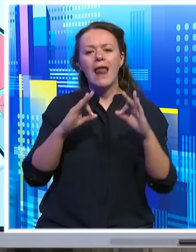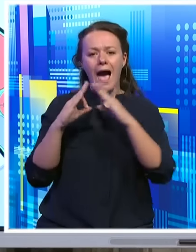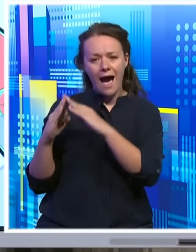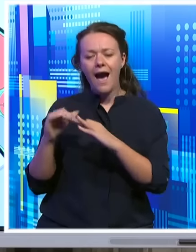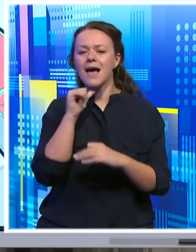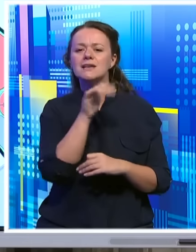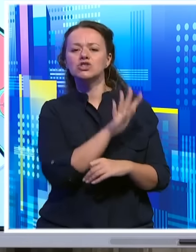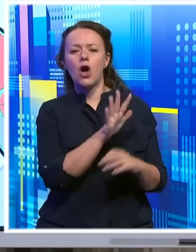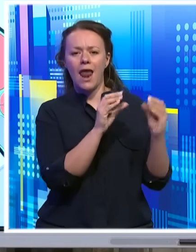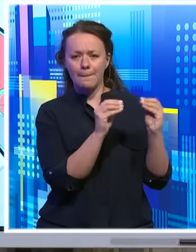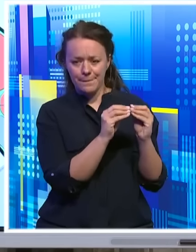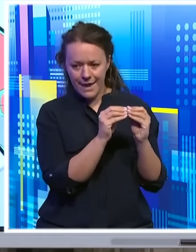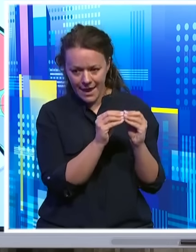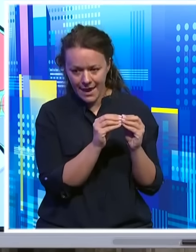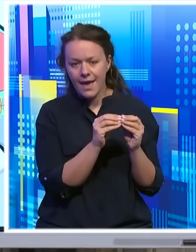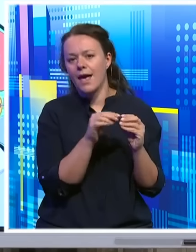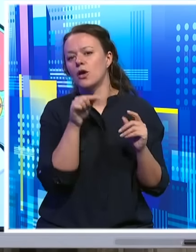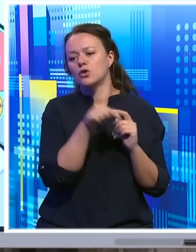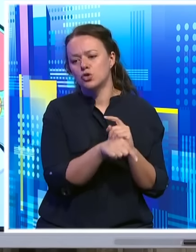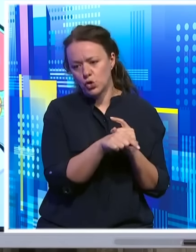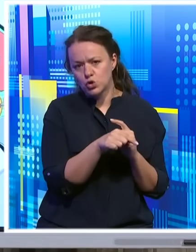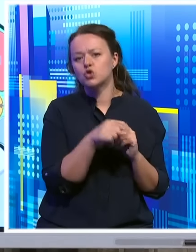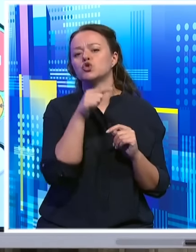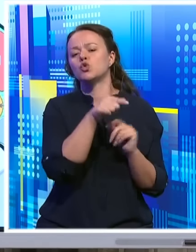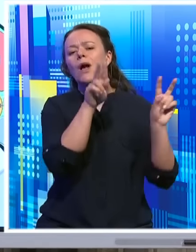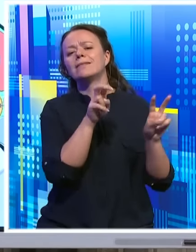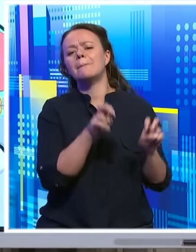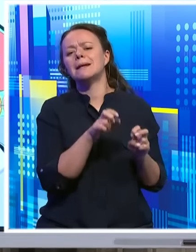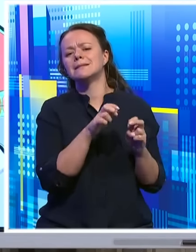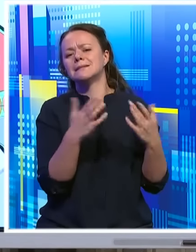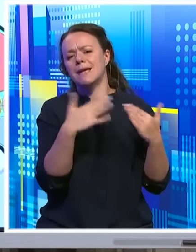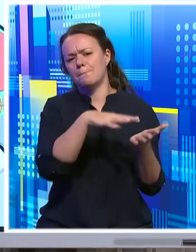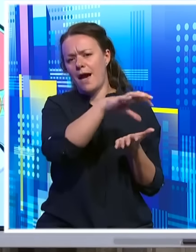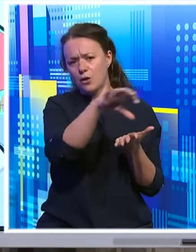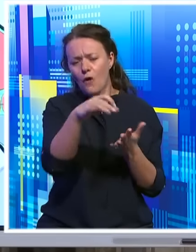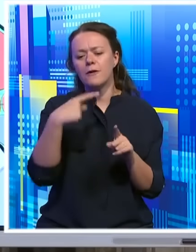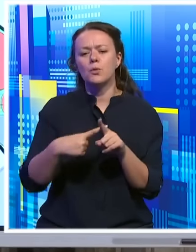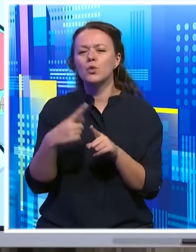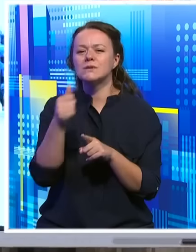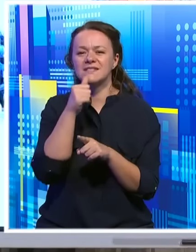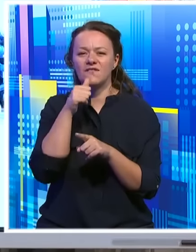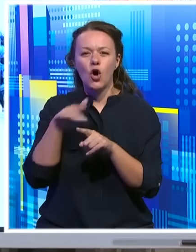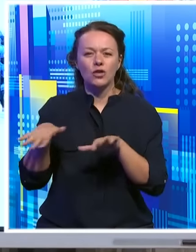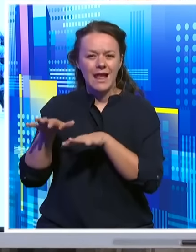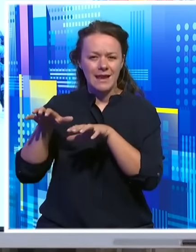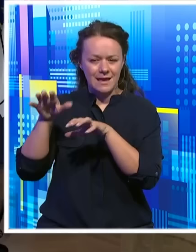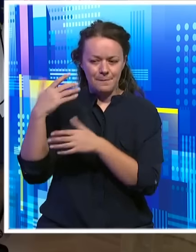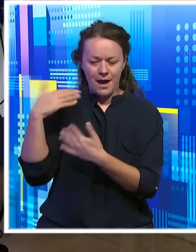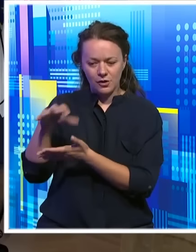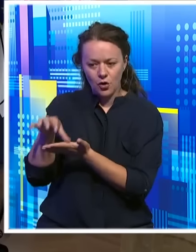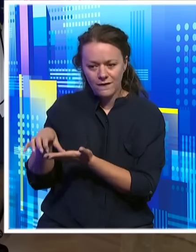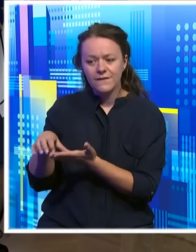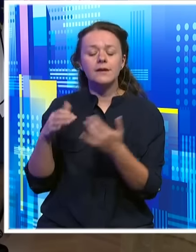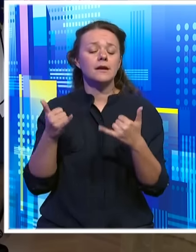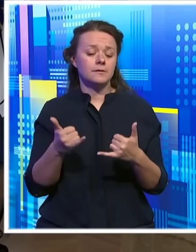B. Reč je o tematskim parkovima i vodenim parkovima. Mi ćemo vam sad pokazati i reći vam da sa kim sve